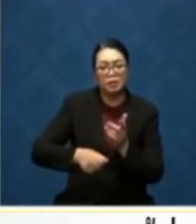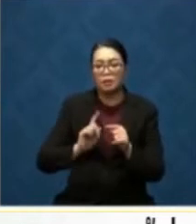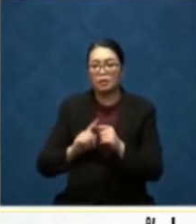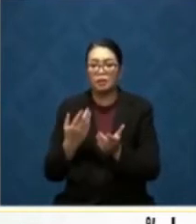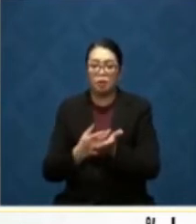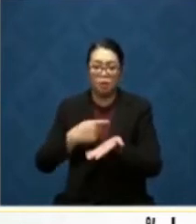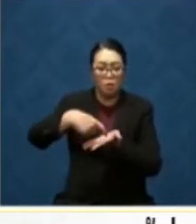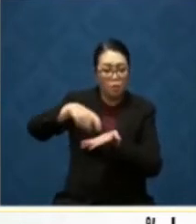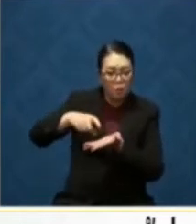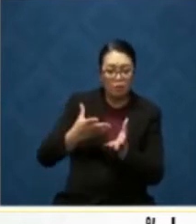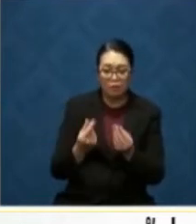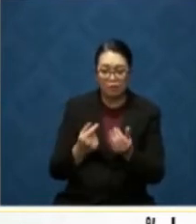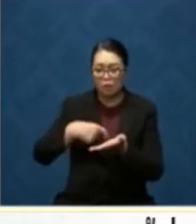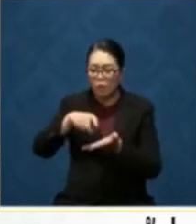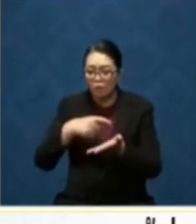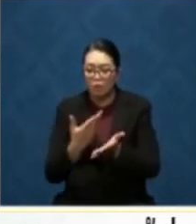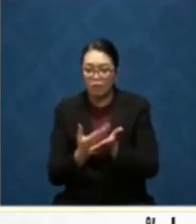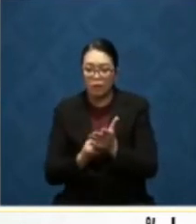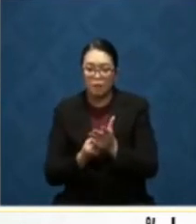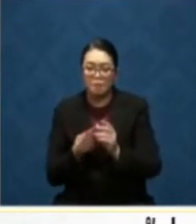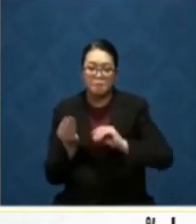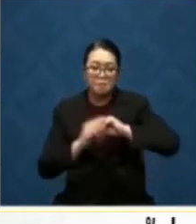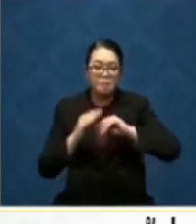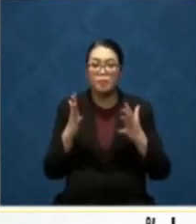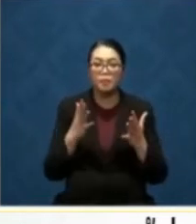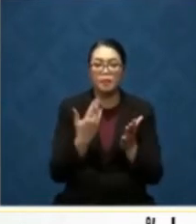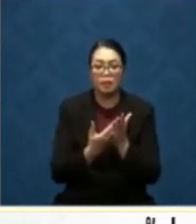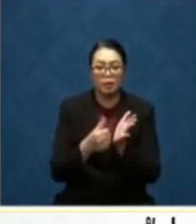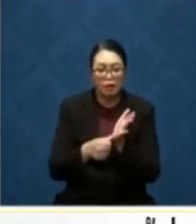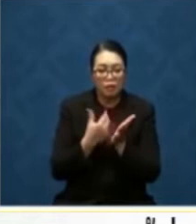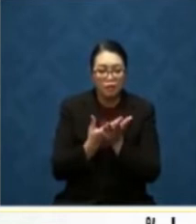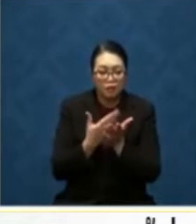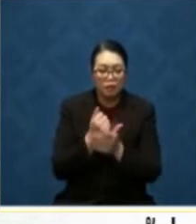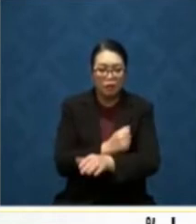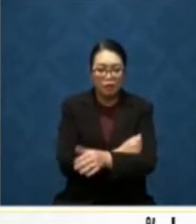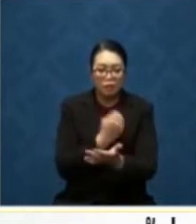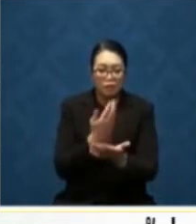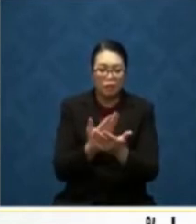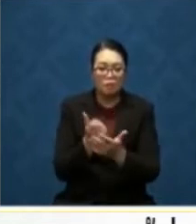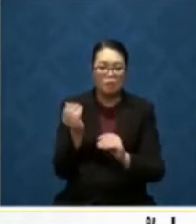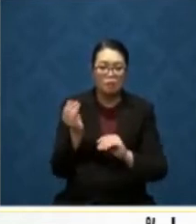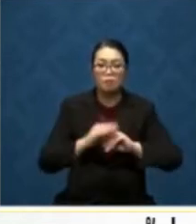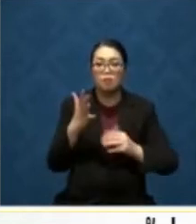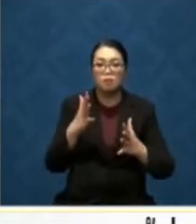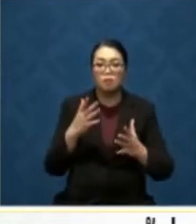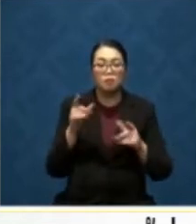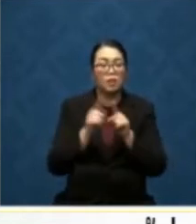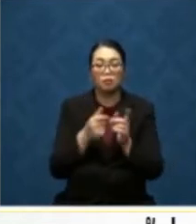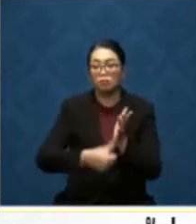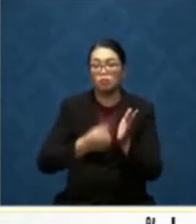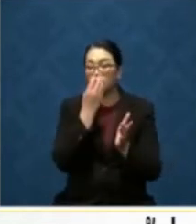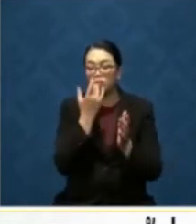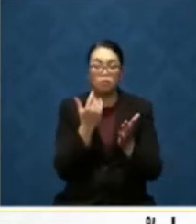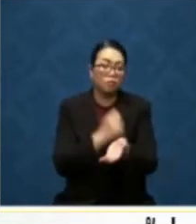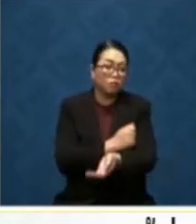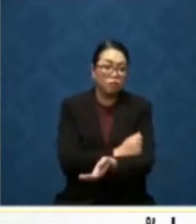แต่หทีไม่ราะการโอน ดัวโอนที่ดิน ตามพระชมัย witnessยัมีการ ตาร์บบยัตวว่าให้ยกเว้ค่า